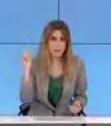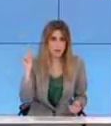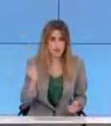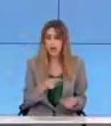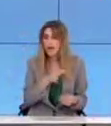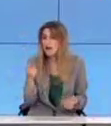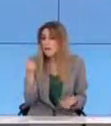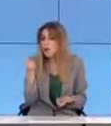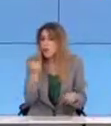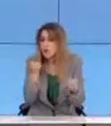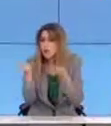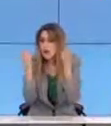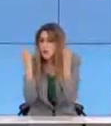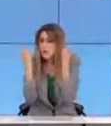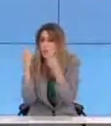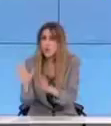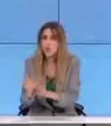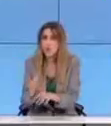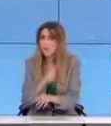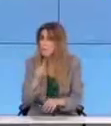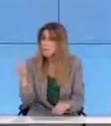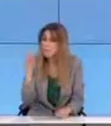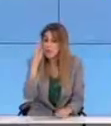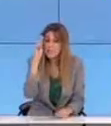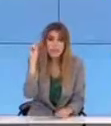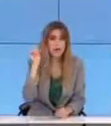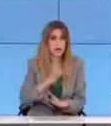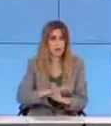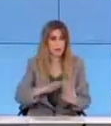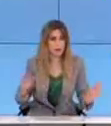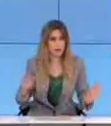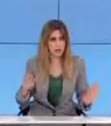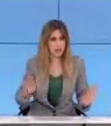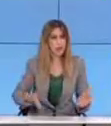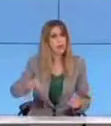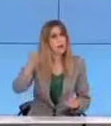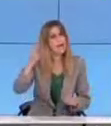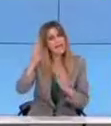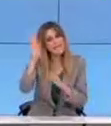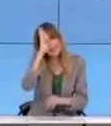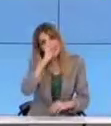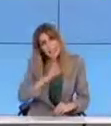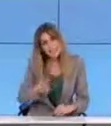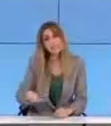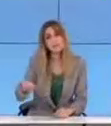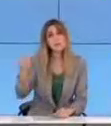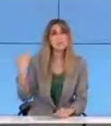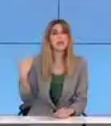ας μην ξεχνάμε ούτε ποιοι κυβερνούσαν όταν η χώρα μπήκε σε αυτή την περιπέτεια, αλλά ούτε και την